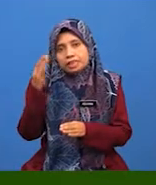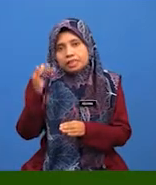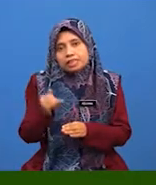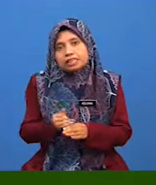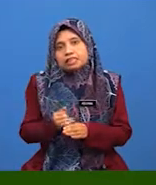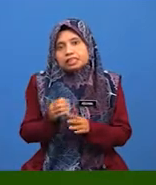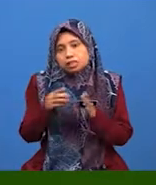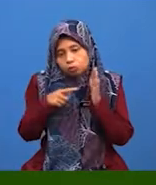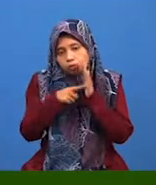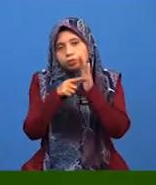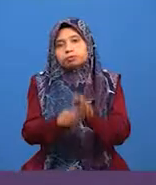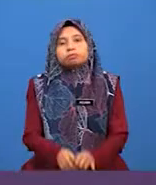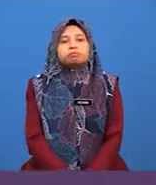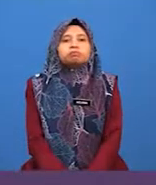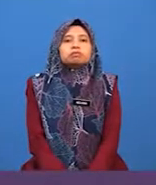yang dipaparkan.